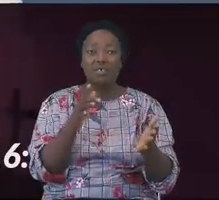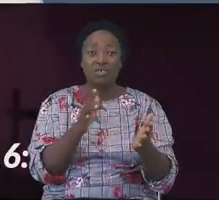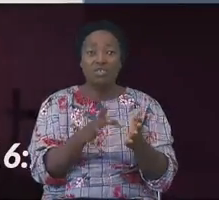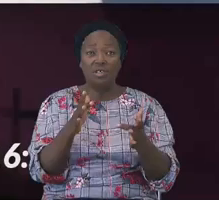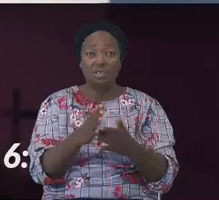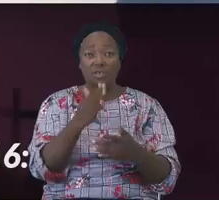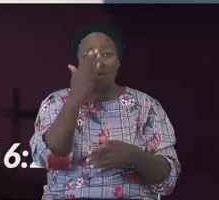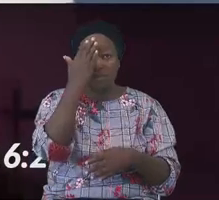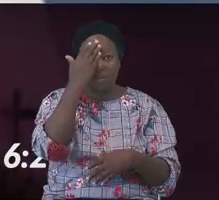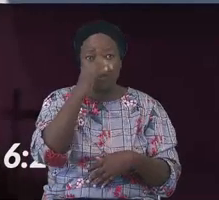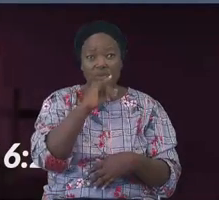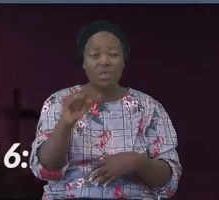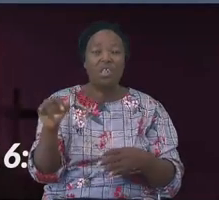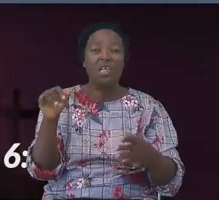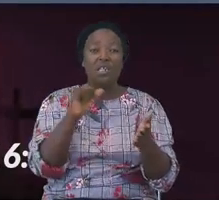Verset 28.